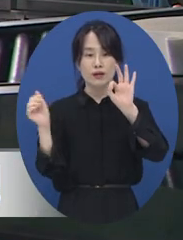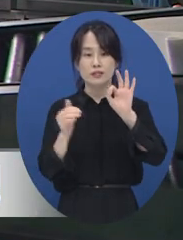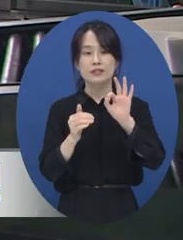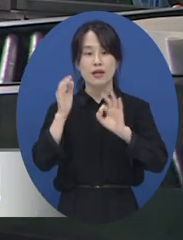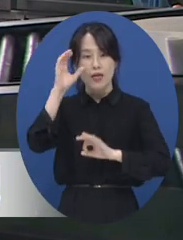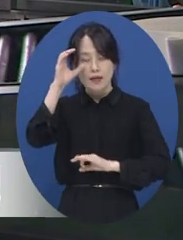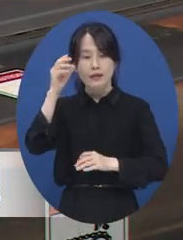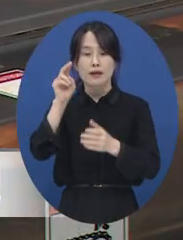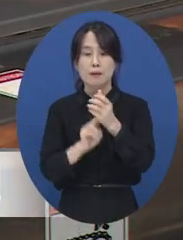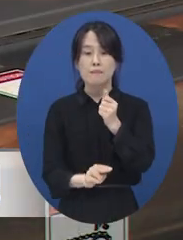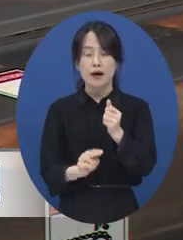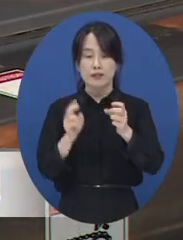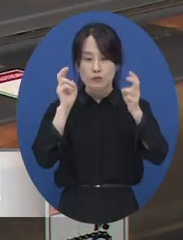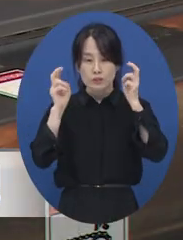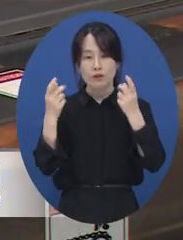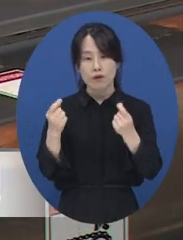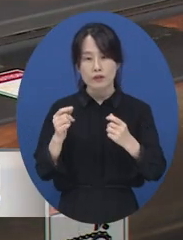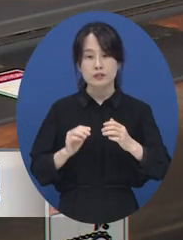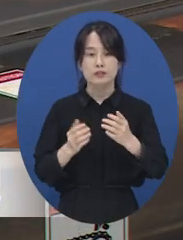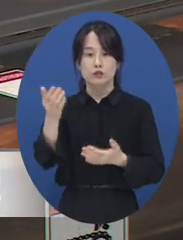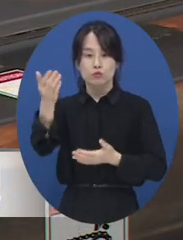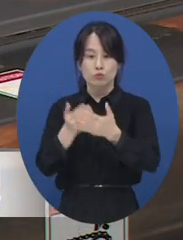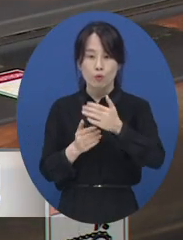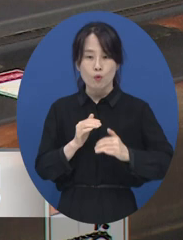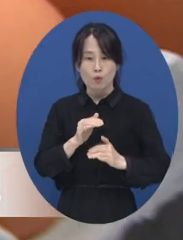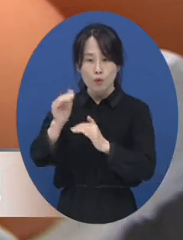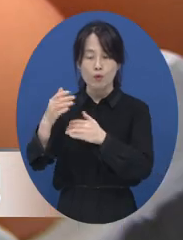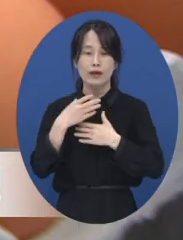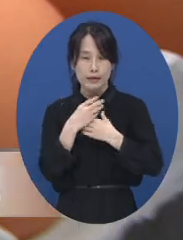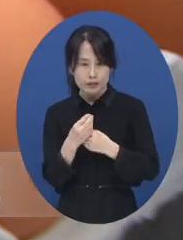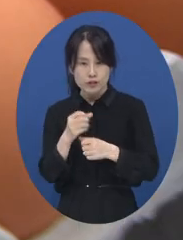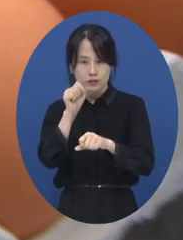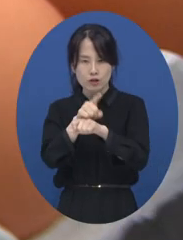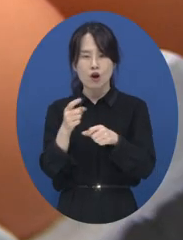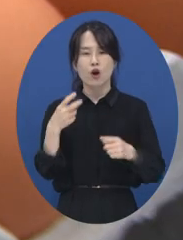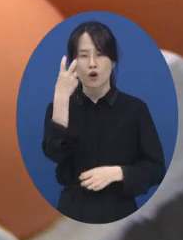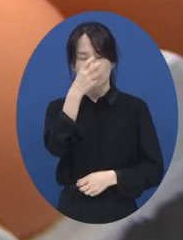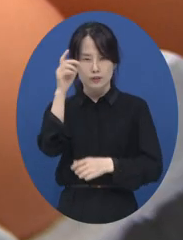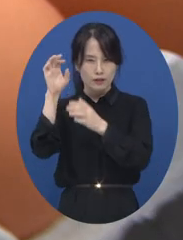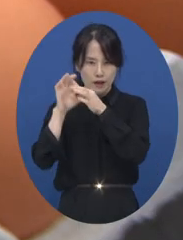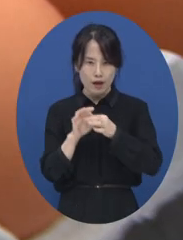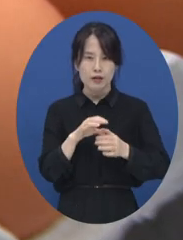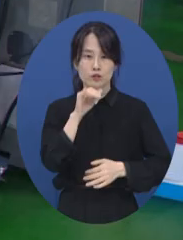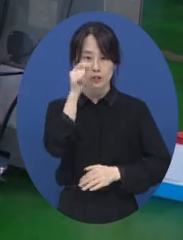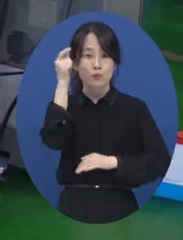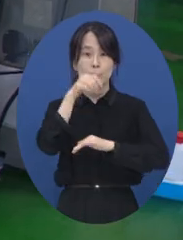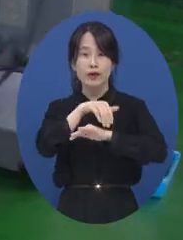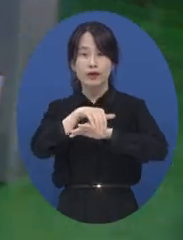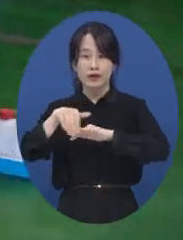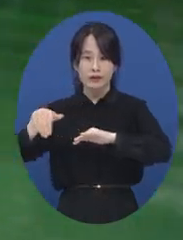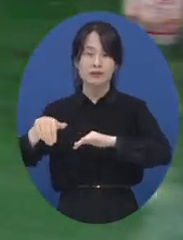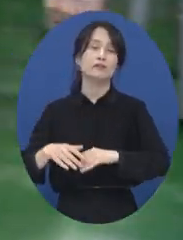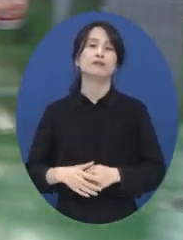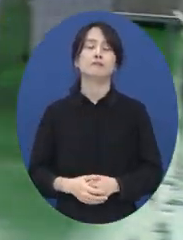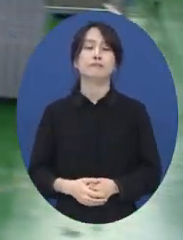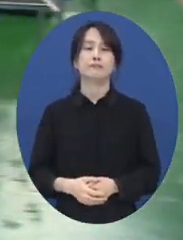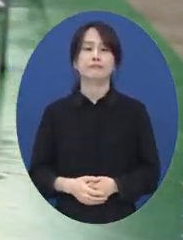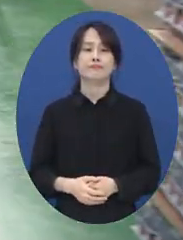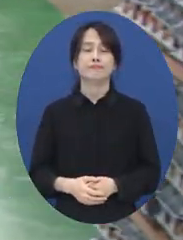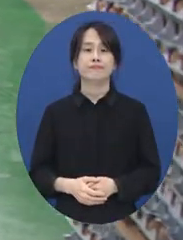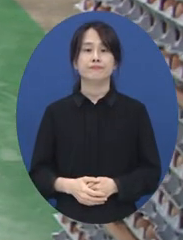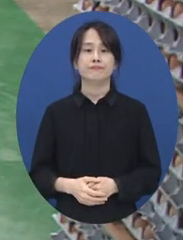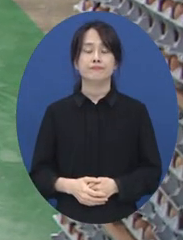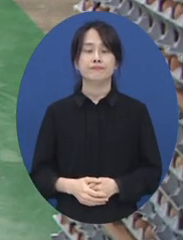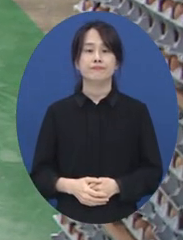10월까지 계란 판매업체 와 같이 유통단계 a 의 안전성 검사를 실시할 예정입니다 경기 2tv